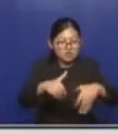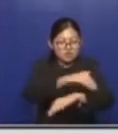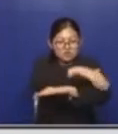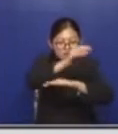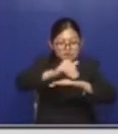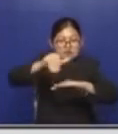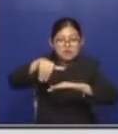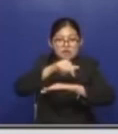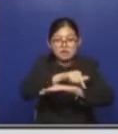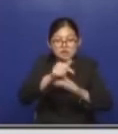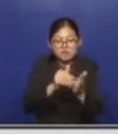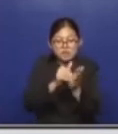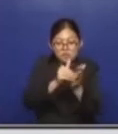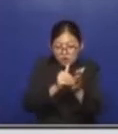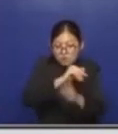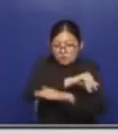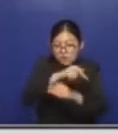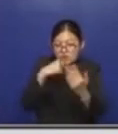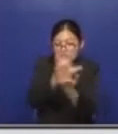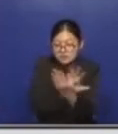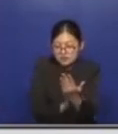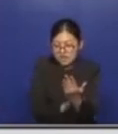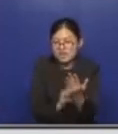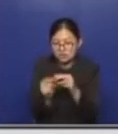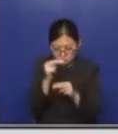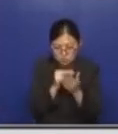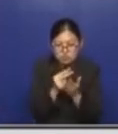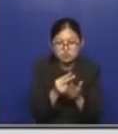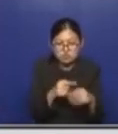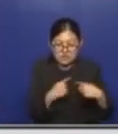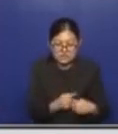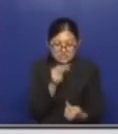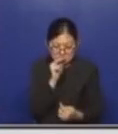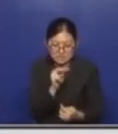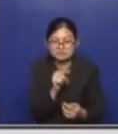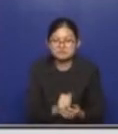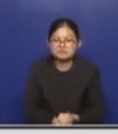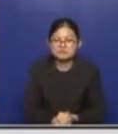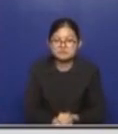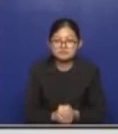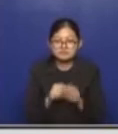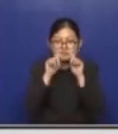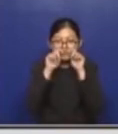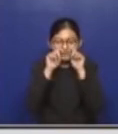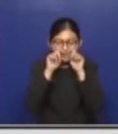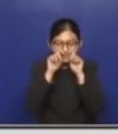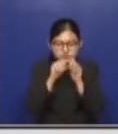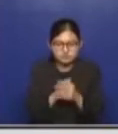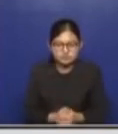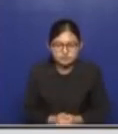พี่น้องที่บอบบางอยู่ในสังคมไทยทั้งหมดครับข้อสังเกตเรื่องยาเสพติดนะครับท้ายน